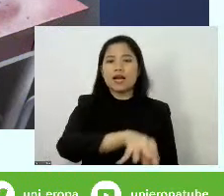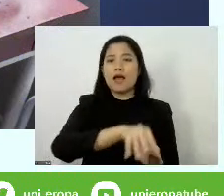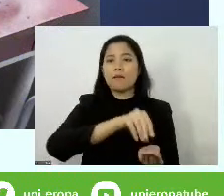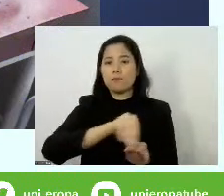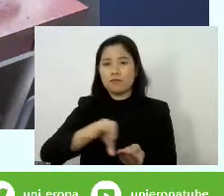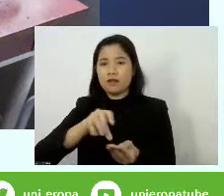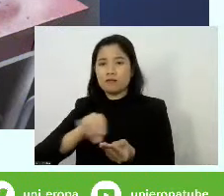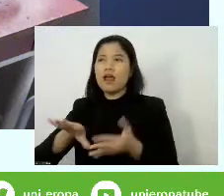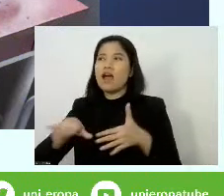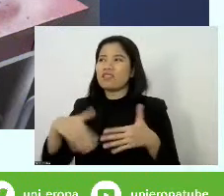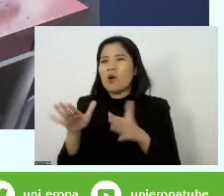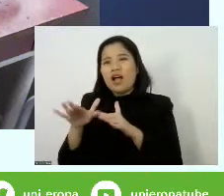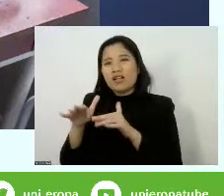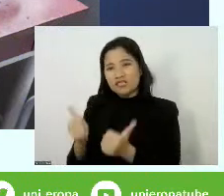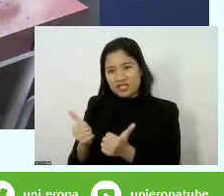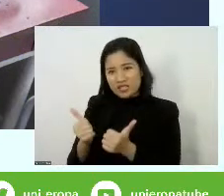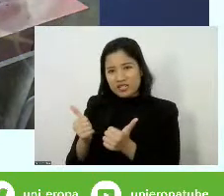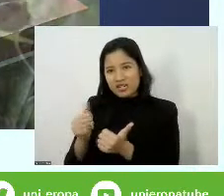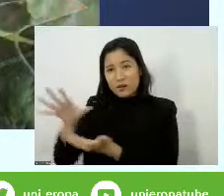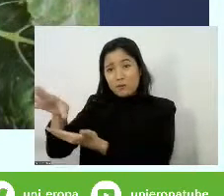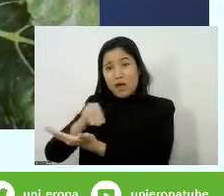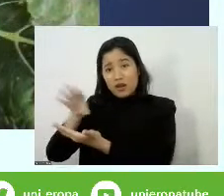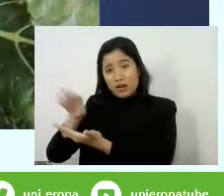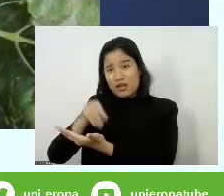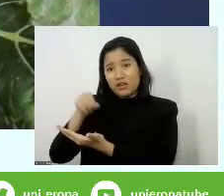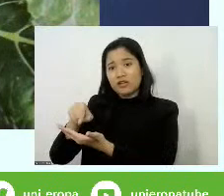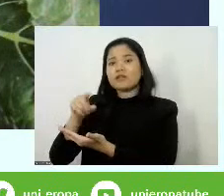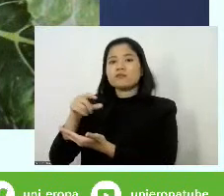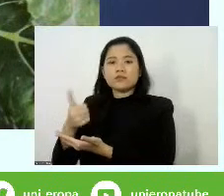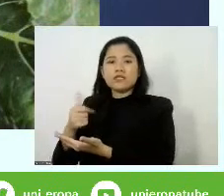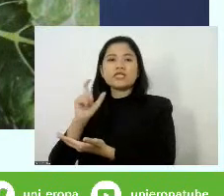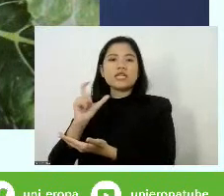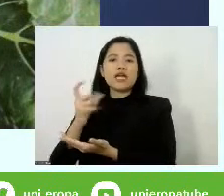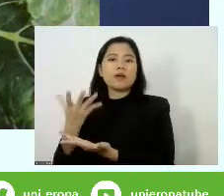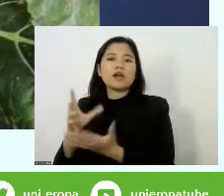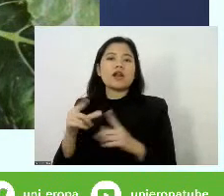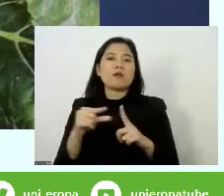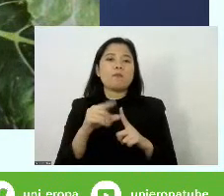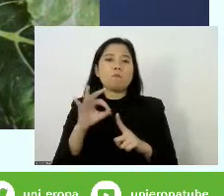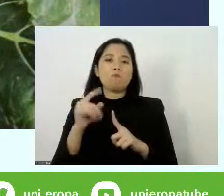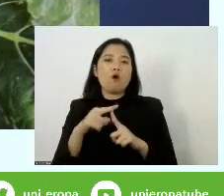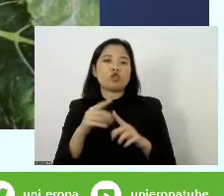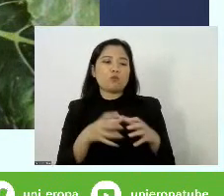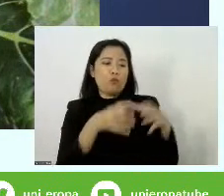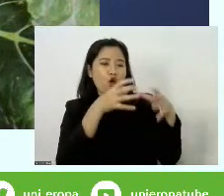hasil atau dari bercocok tanam leeport saja